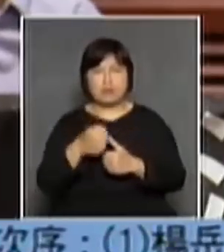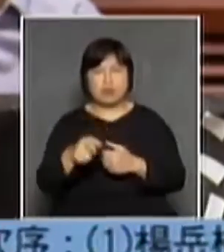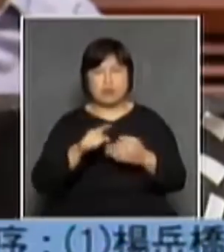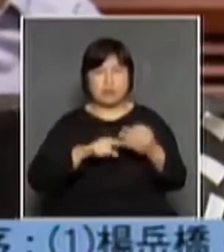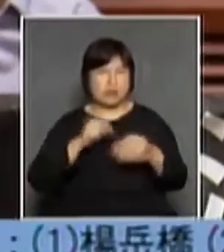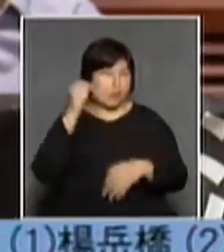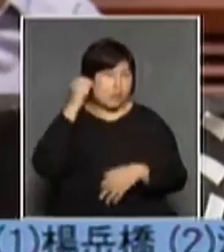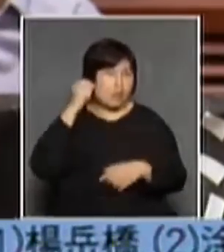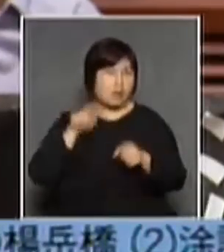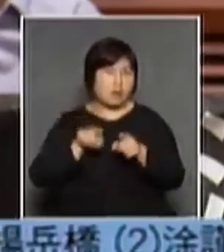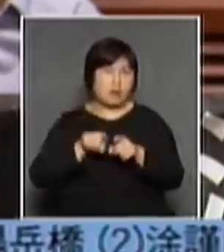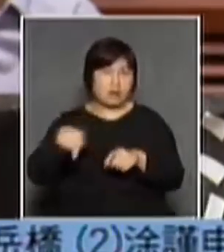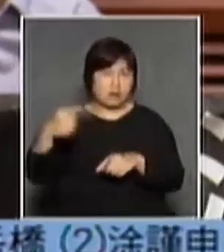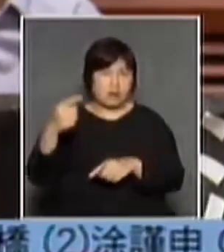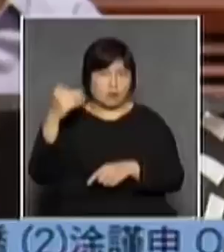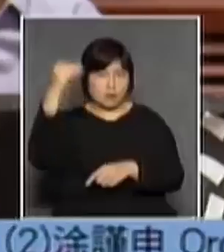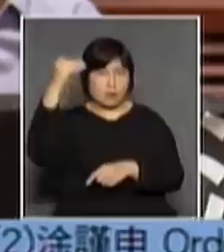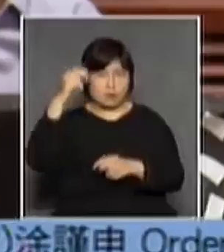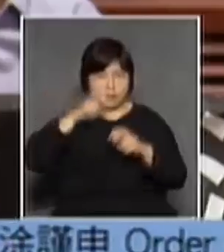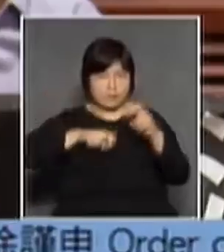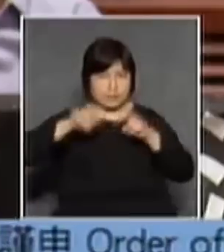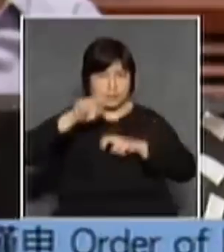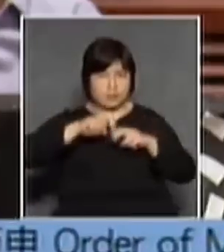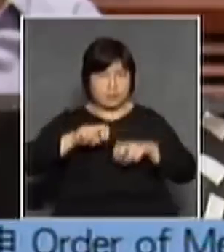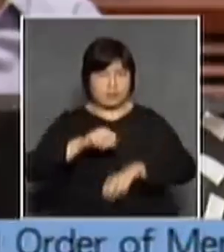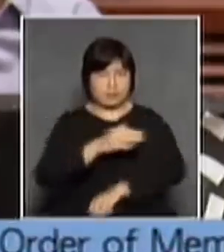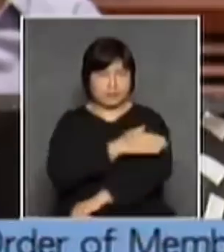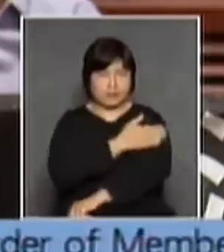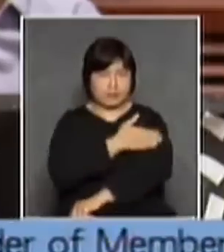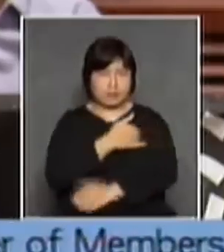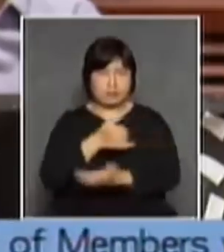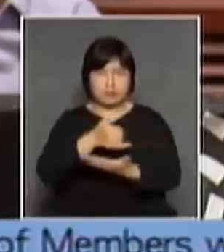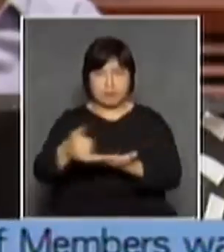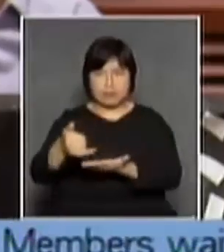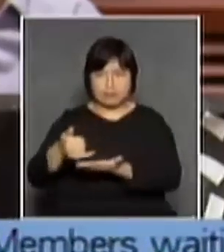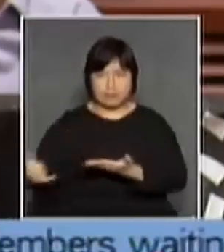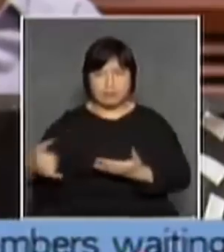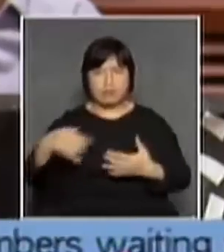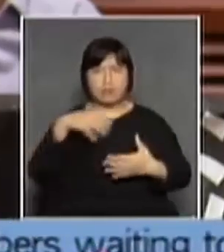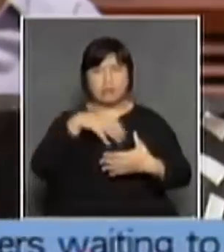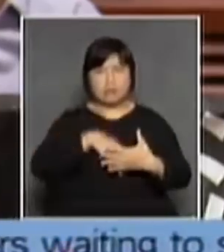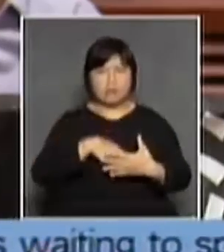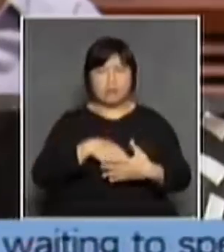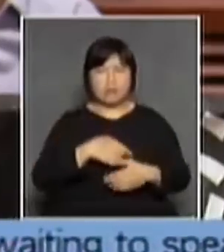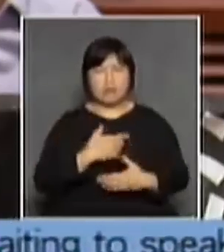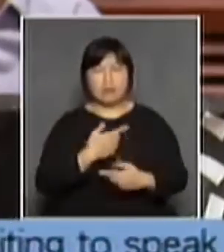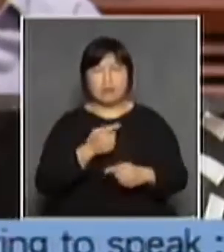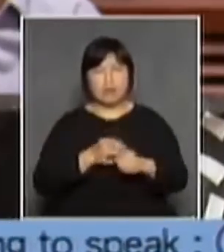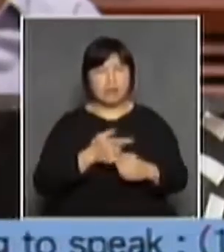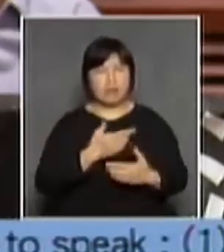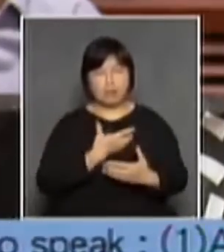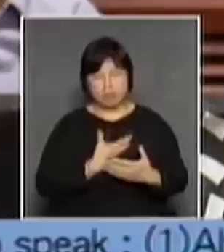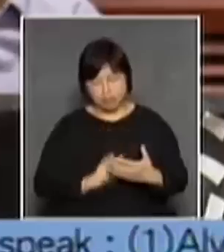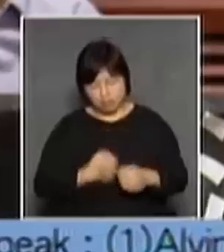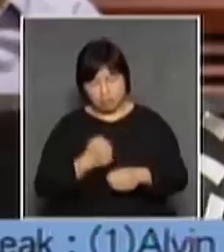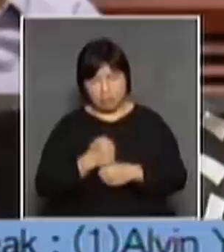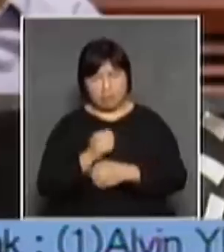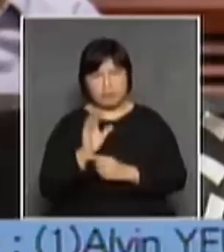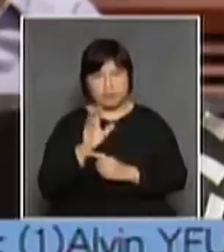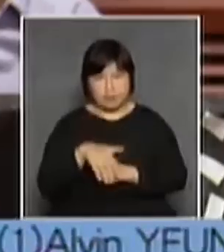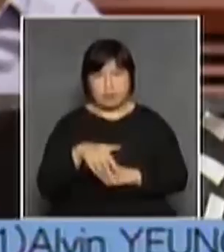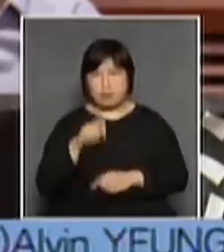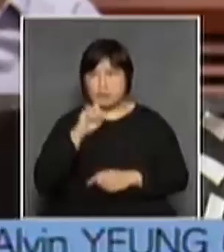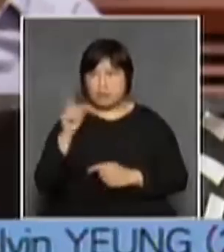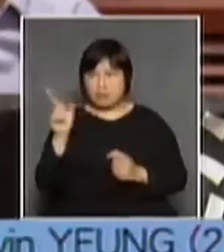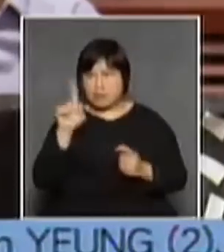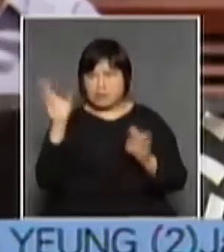一名的高级调查人员相继离职，造成内部士气严重低落，甚至有传言话